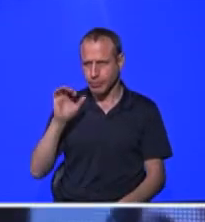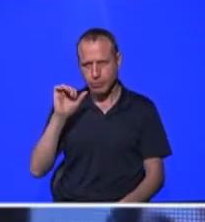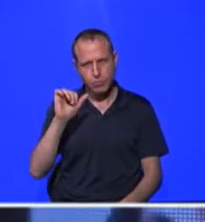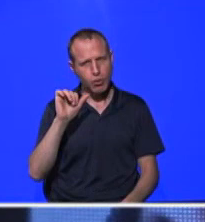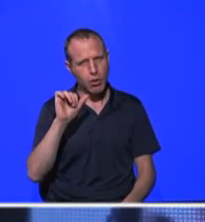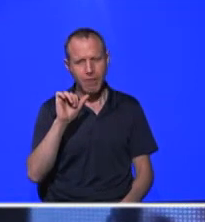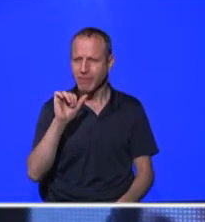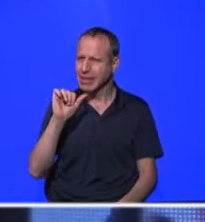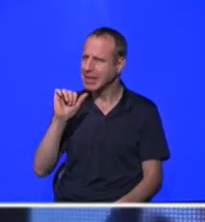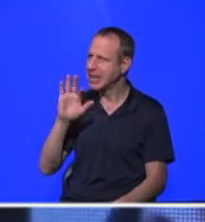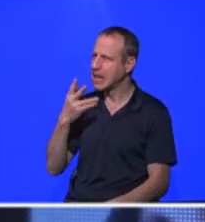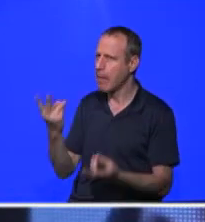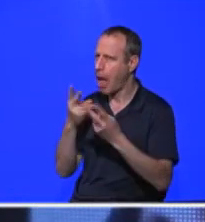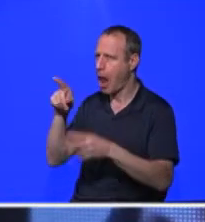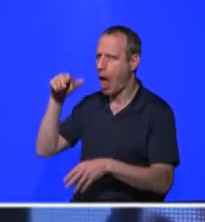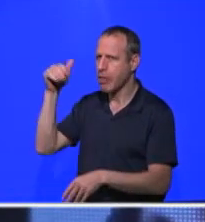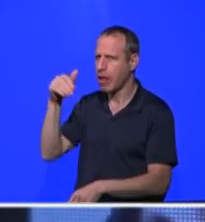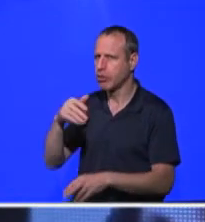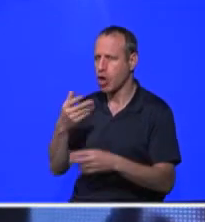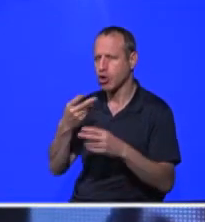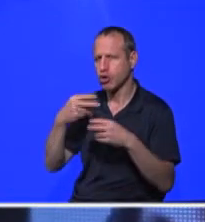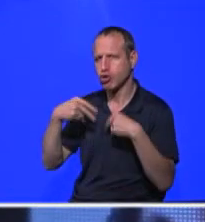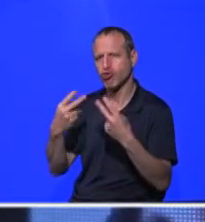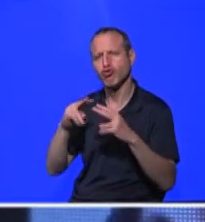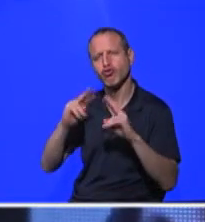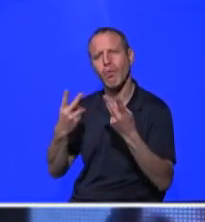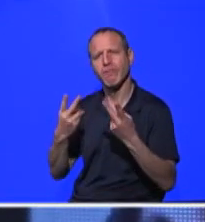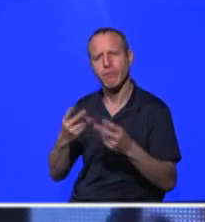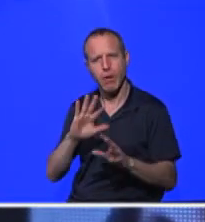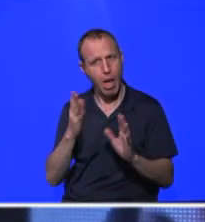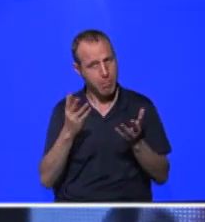לך להידרדר שוב? כמה קל? מאוד. זה...